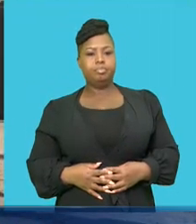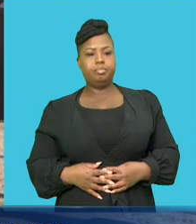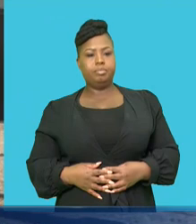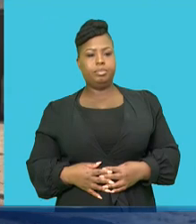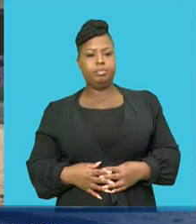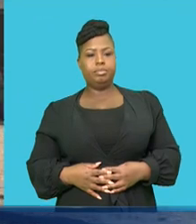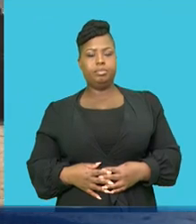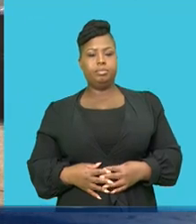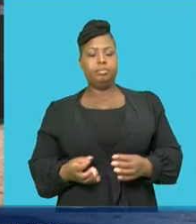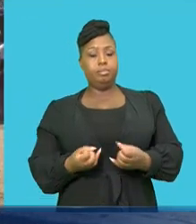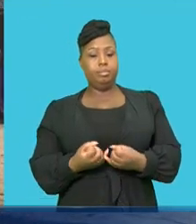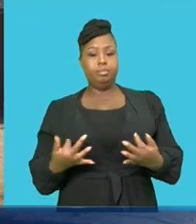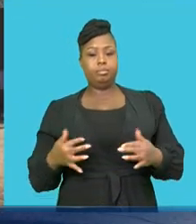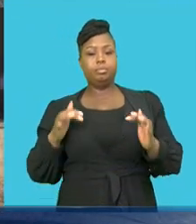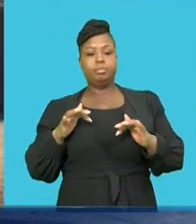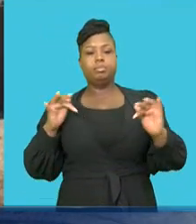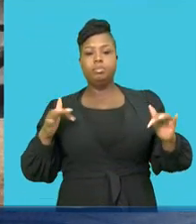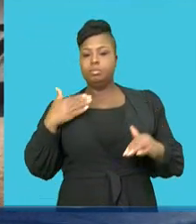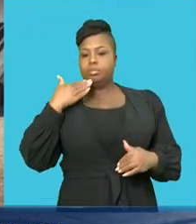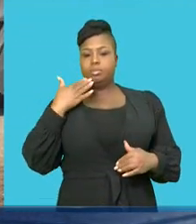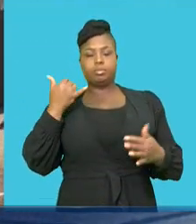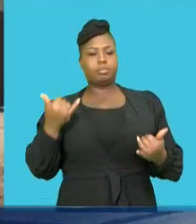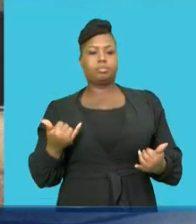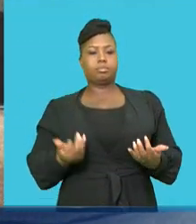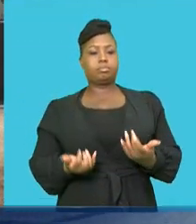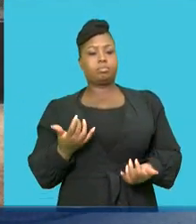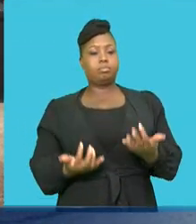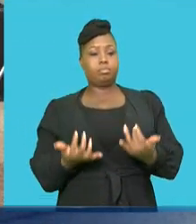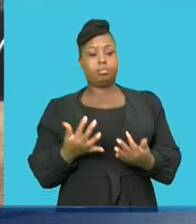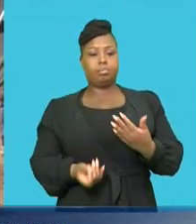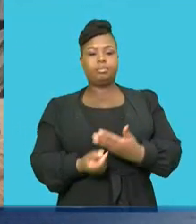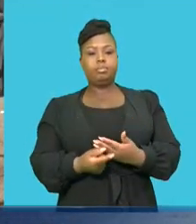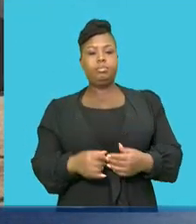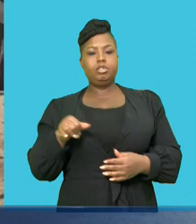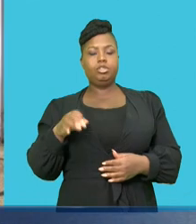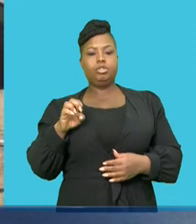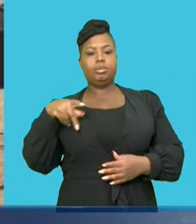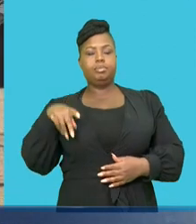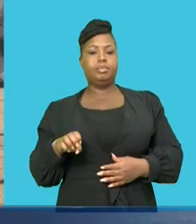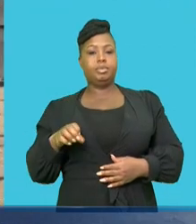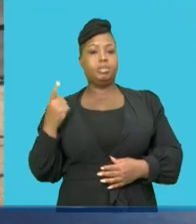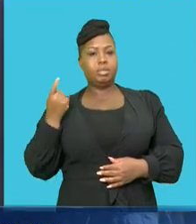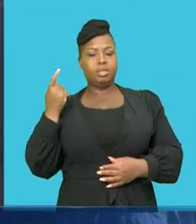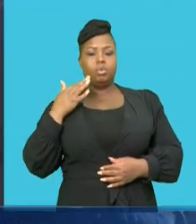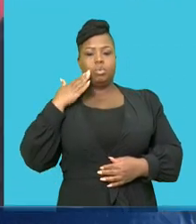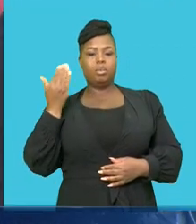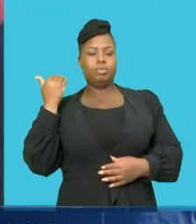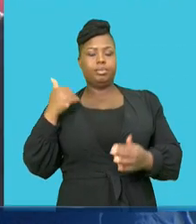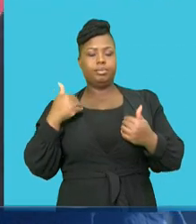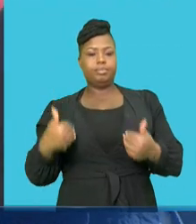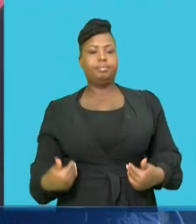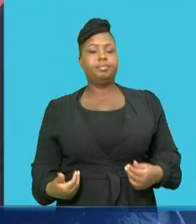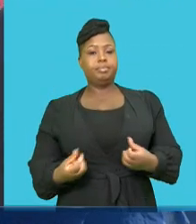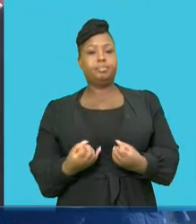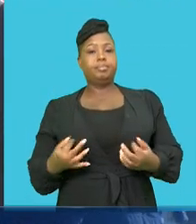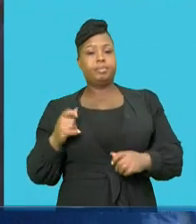Amakhulu abantu abathe bashiyeka bedinga emva kokutsha kwesakhiwo e-Jeppes Town ngentseni yangecawe nosube imiphefumlo